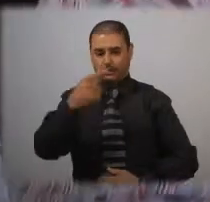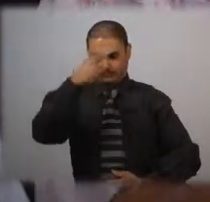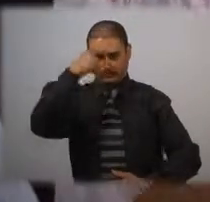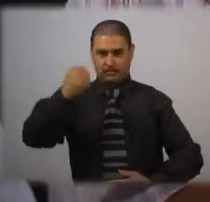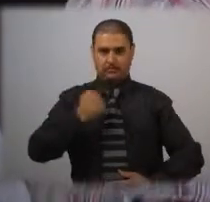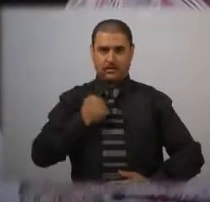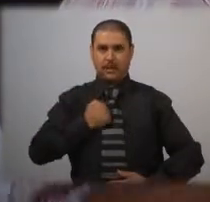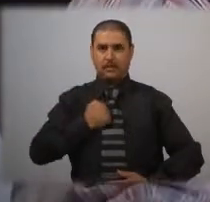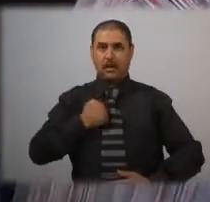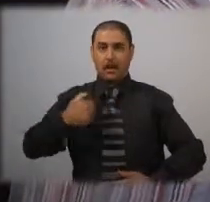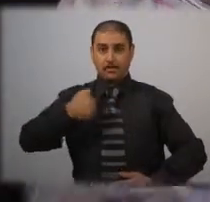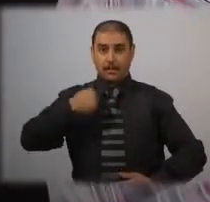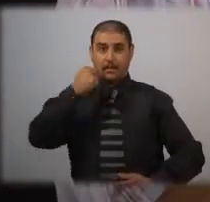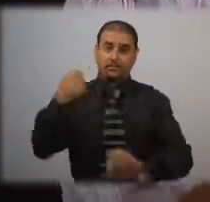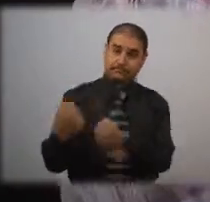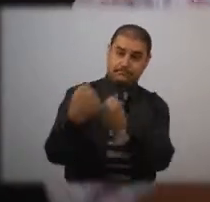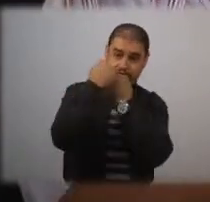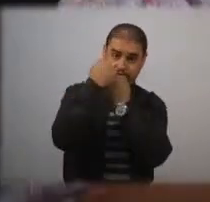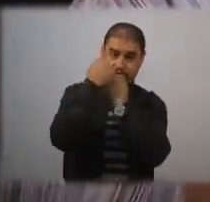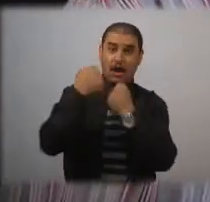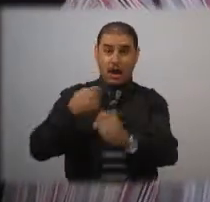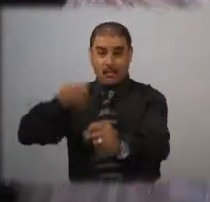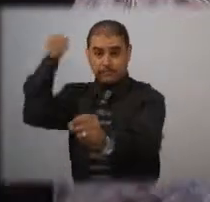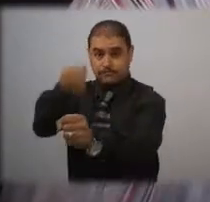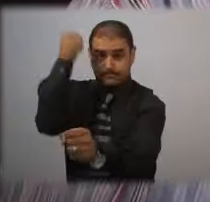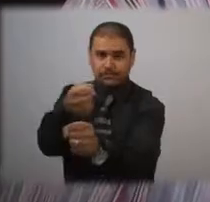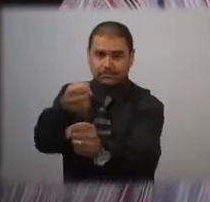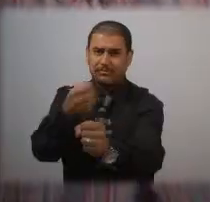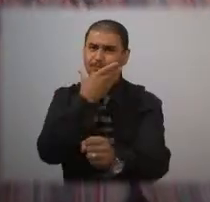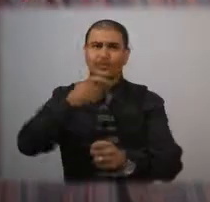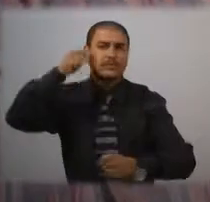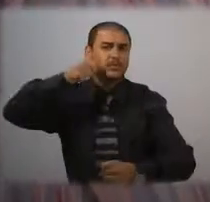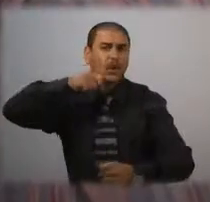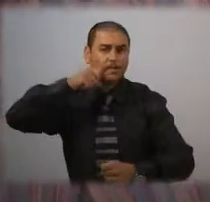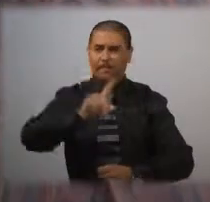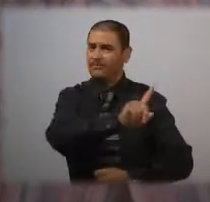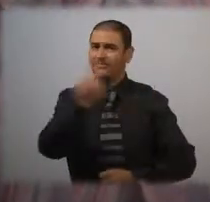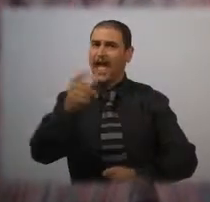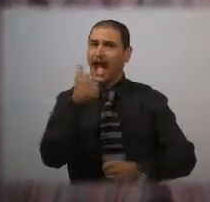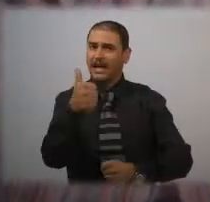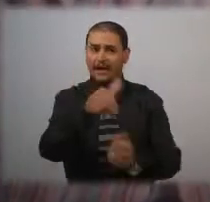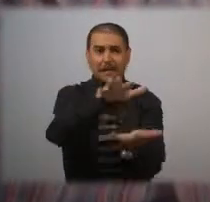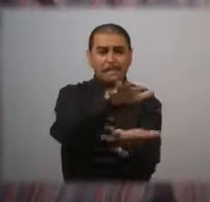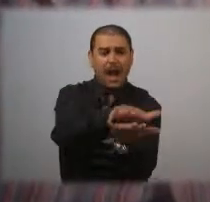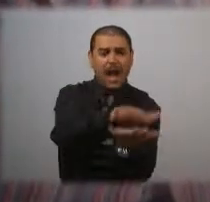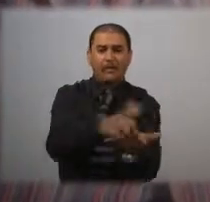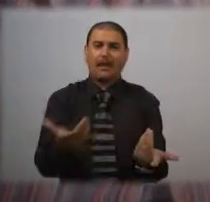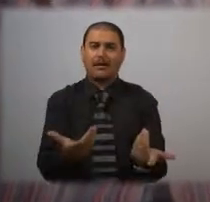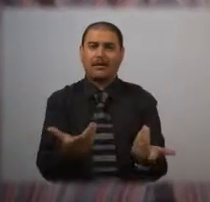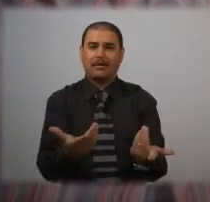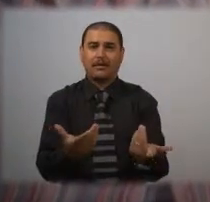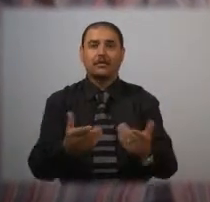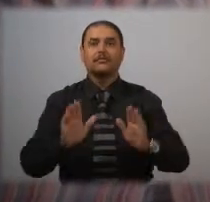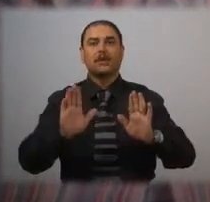يعني مش إذا إلك حق عند واحد تروح كونك متضرر ماخذ حقك بيدك ولا بتصير مجرم احكي عربي يعني بيكون الحق